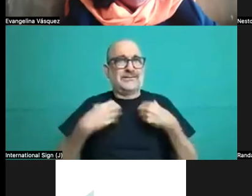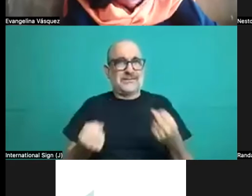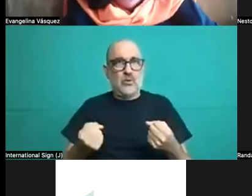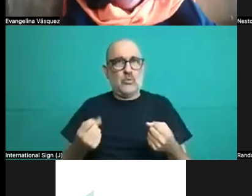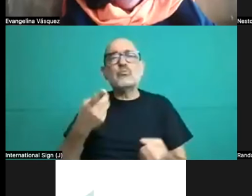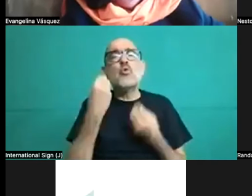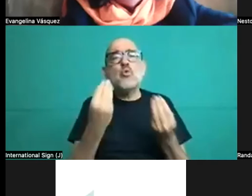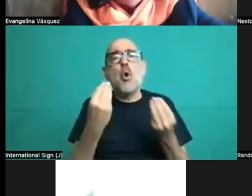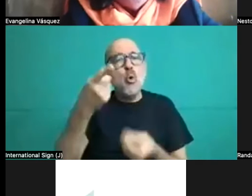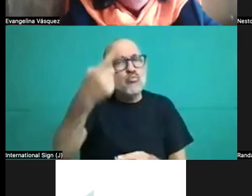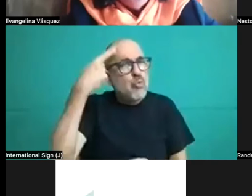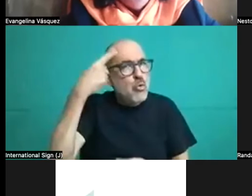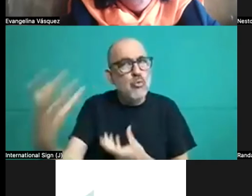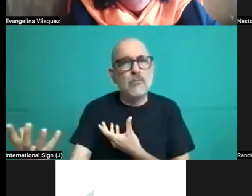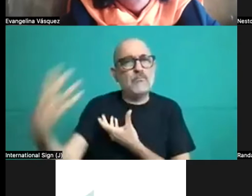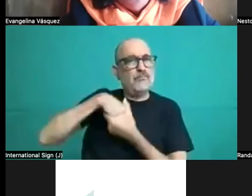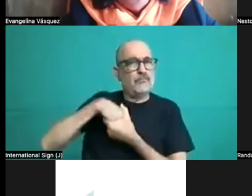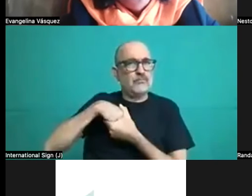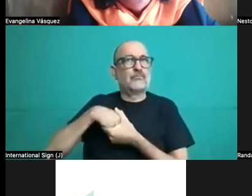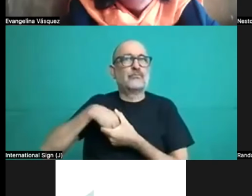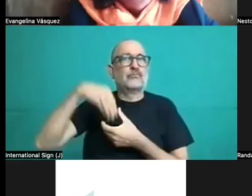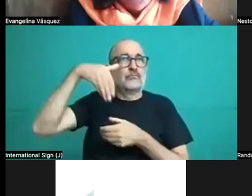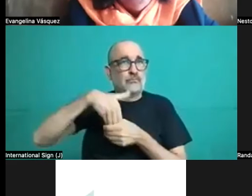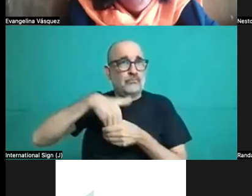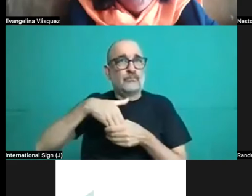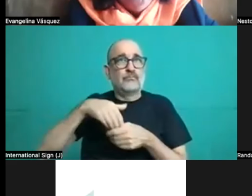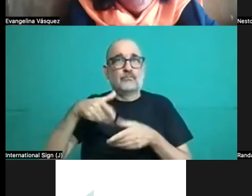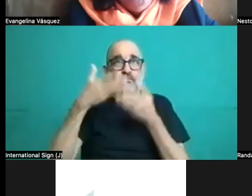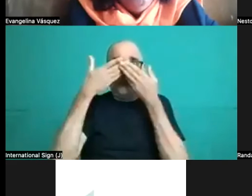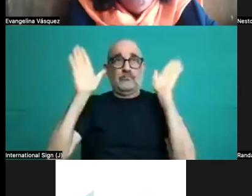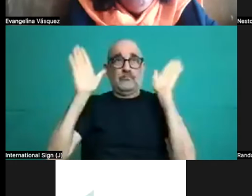des patients? Docteur Orsini, à vous.